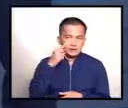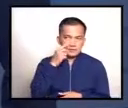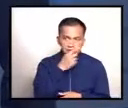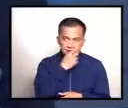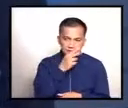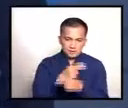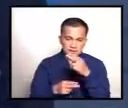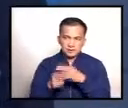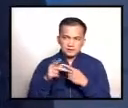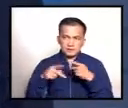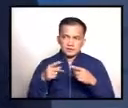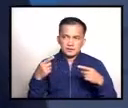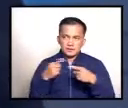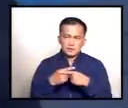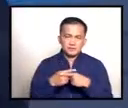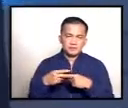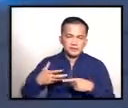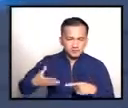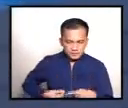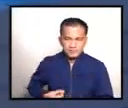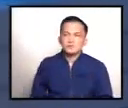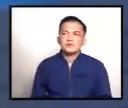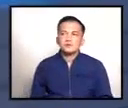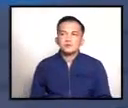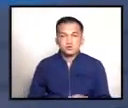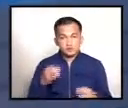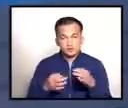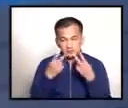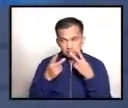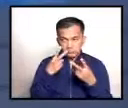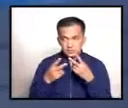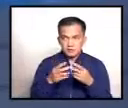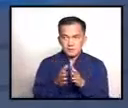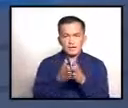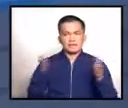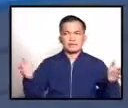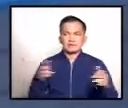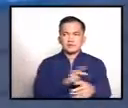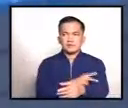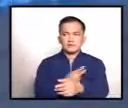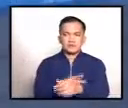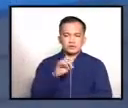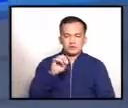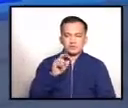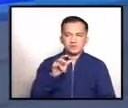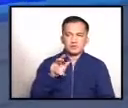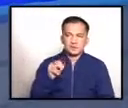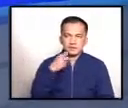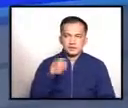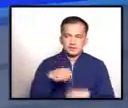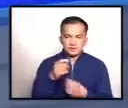at kamay ng taong bayan laban sa mapang-abuso. Kung tutusin po, napakalawak ng kapangyarihan ng isang ombudsman na binigay